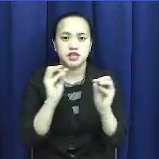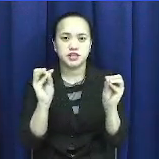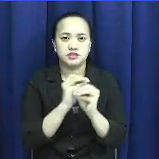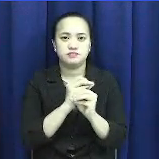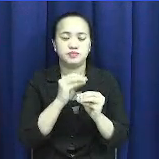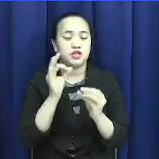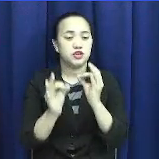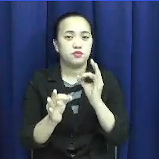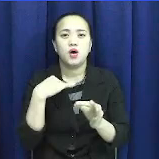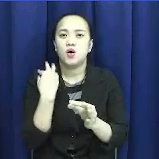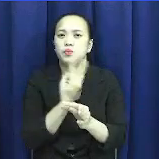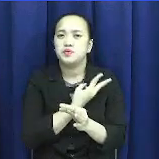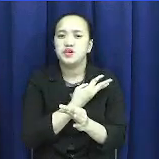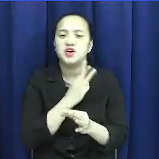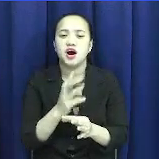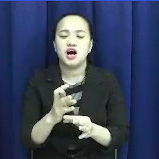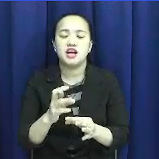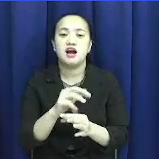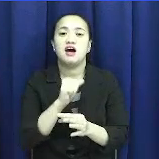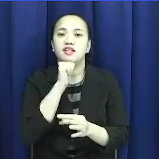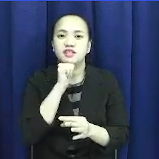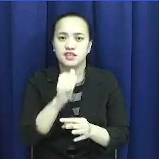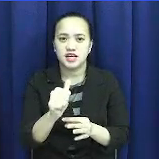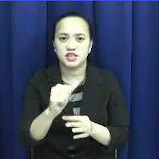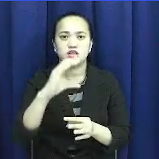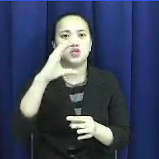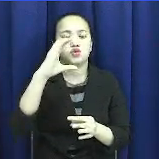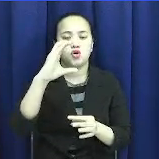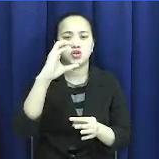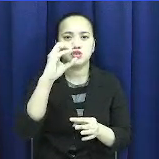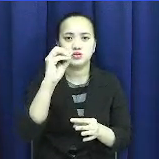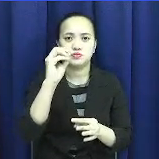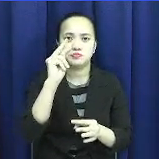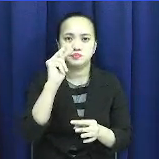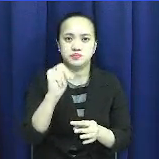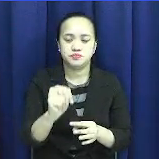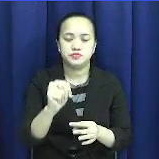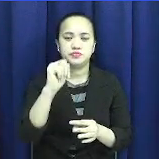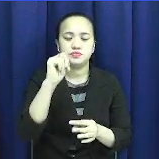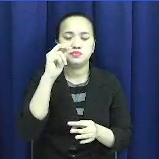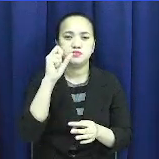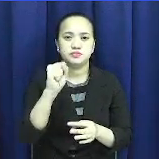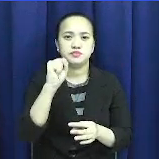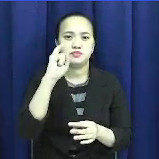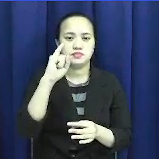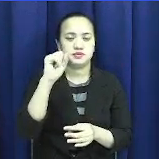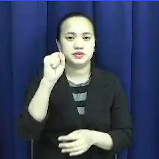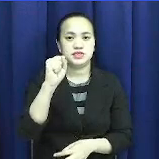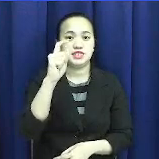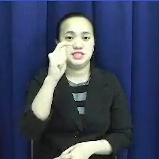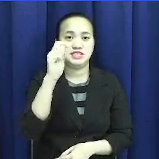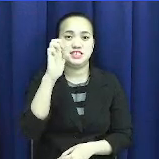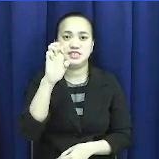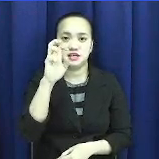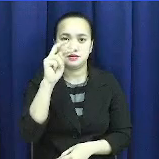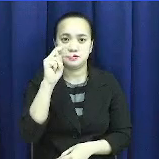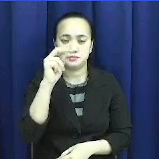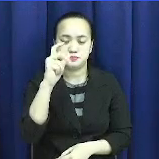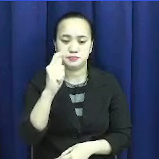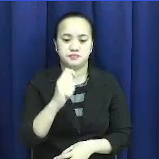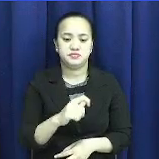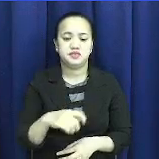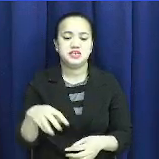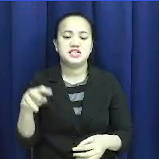po tayo sa mga bagay-bagay na atin pong ginagawa. And so we as Christians, as a child of God, kinakailangan meron po